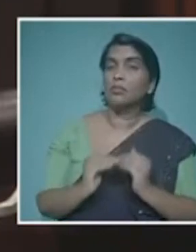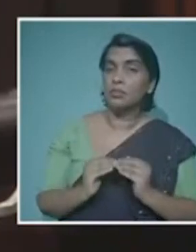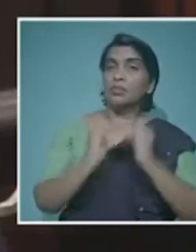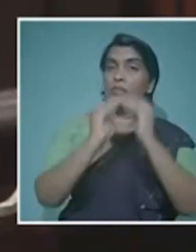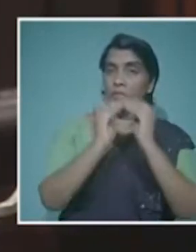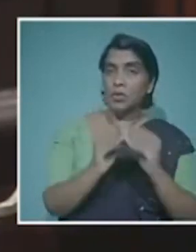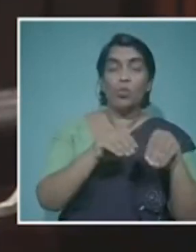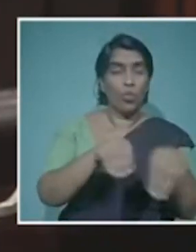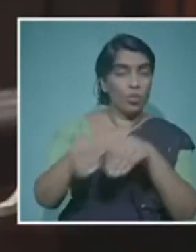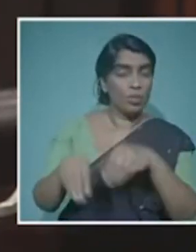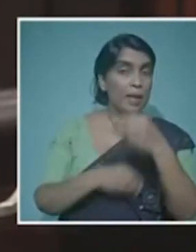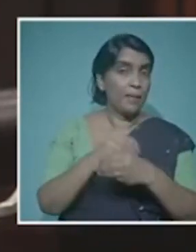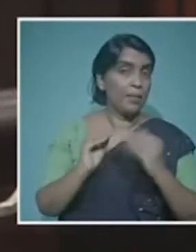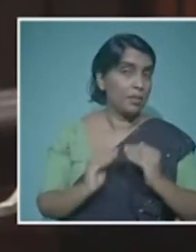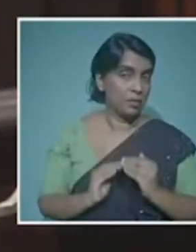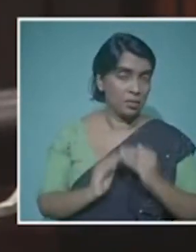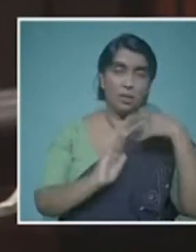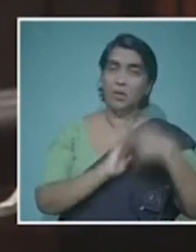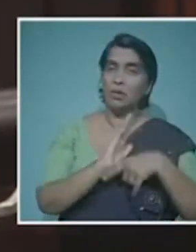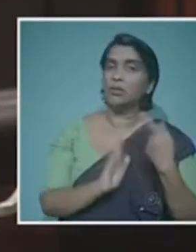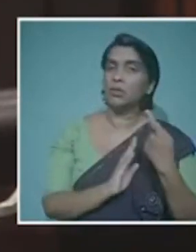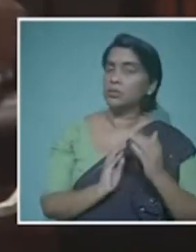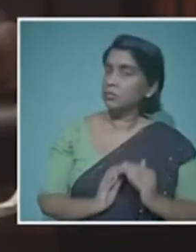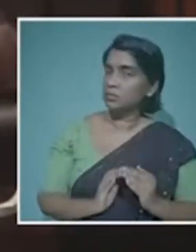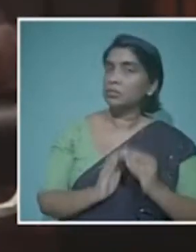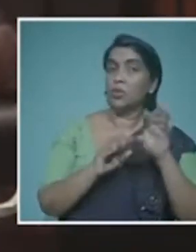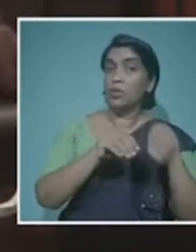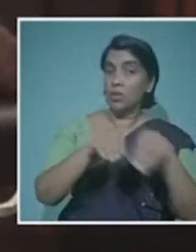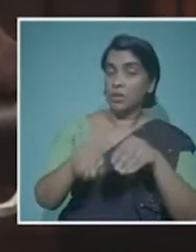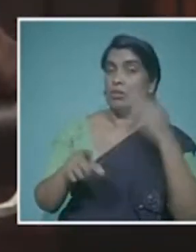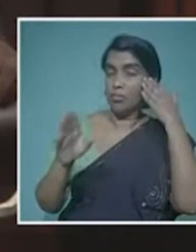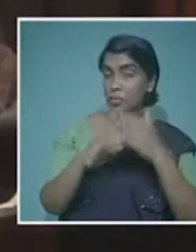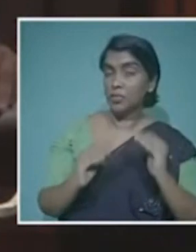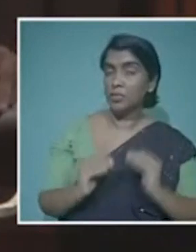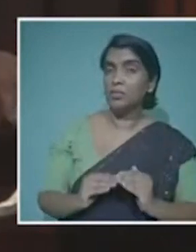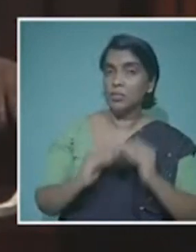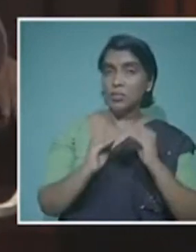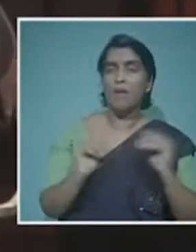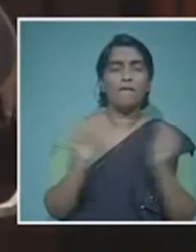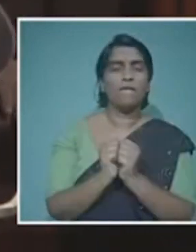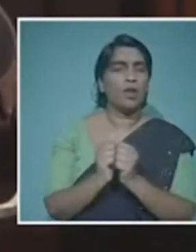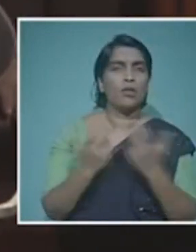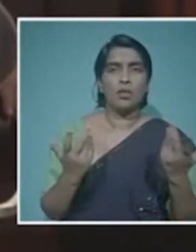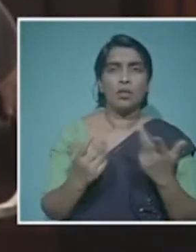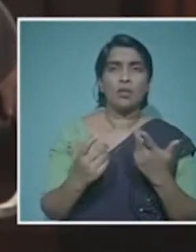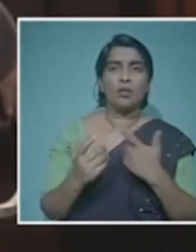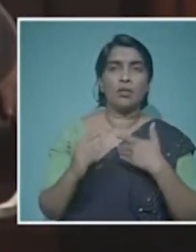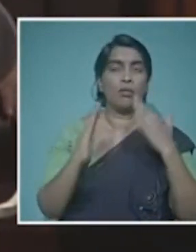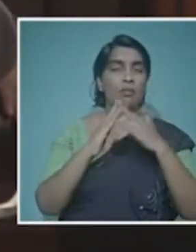மோசடிகளை கண்டறிய விசேட ஆணைக்குழு ஒன்றினை நியமிக்குமாறு தமிழ் தேசிய கூட்டமைப்பின் மட்டக்களப்பு மாவட்ட பாராளுமன்ற